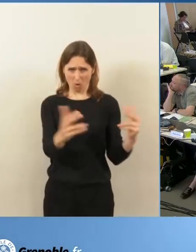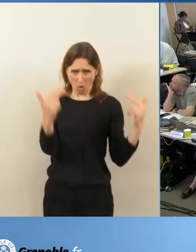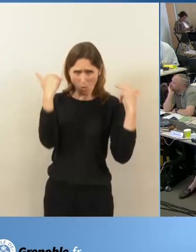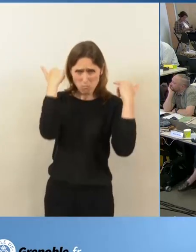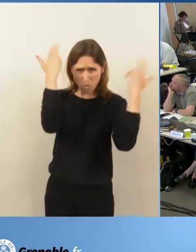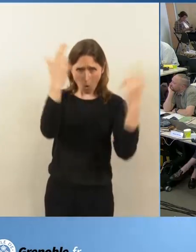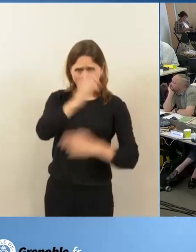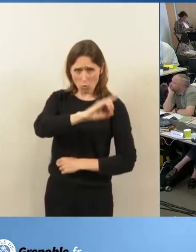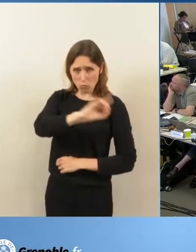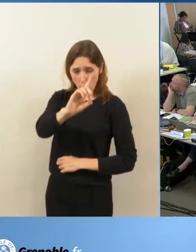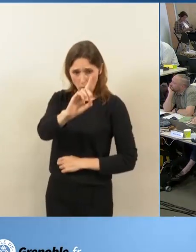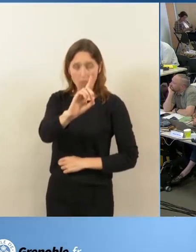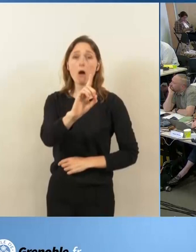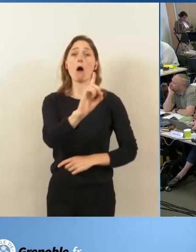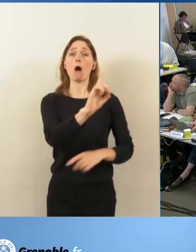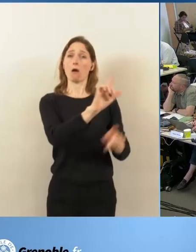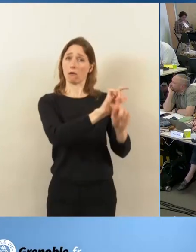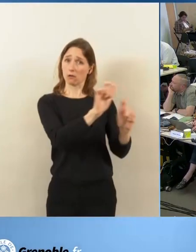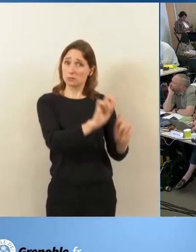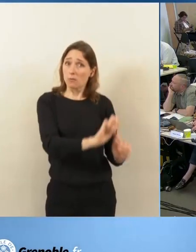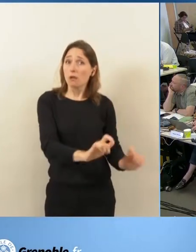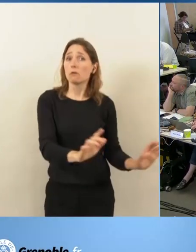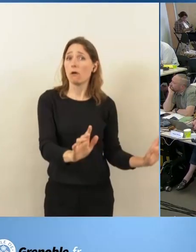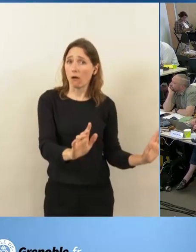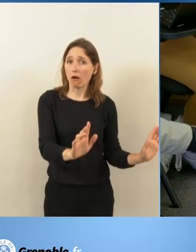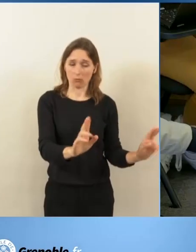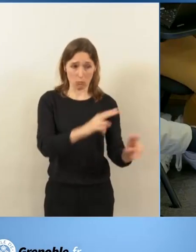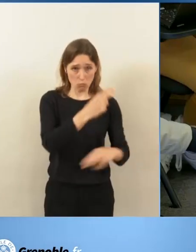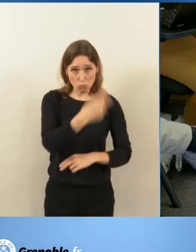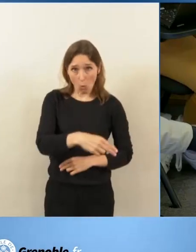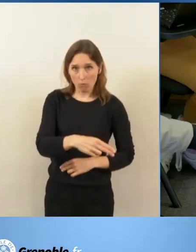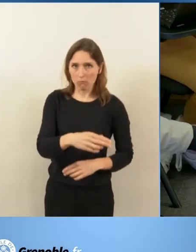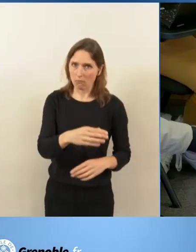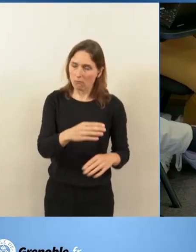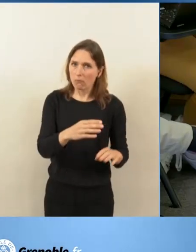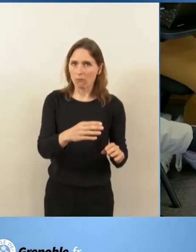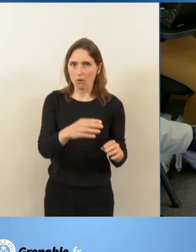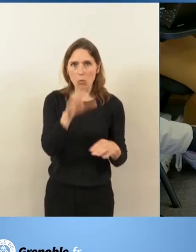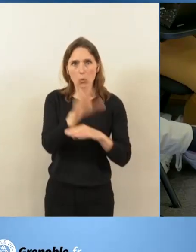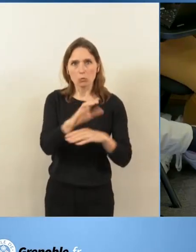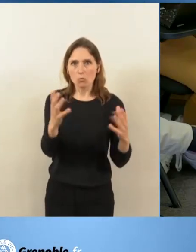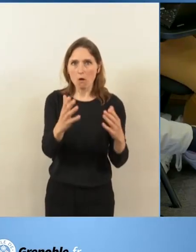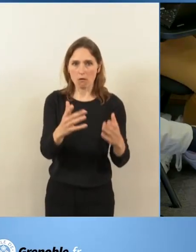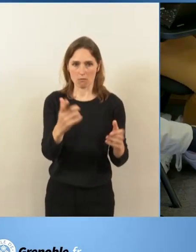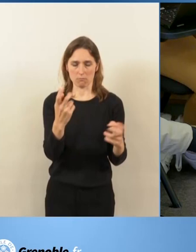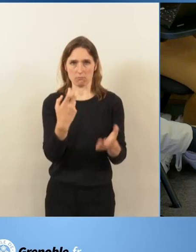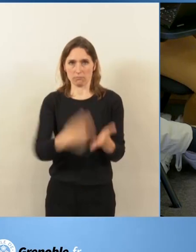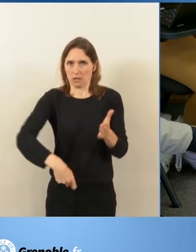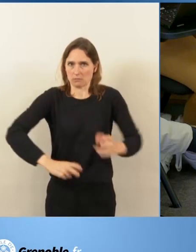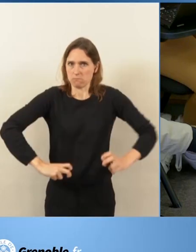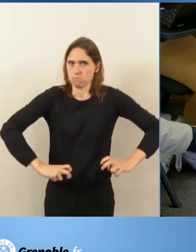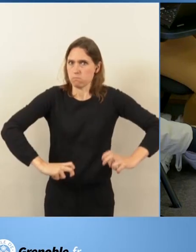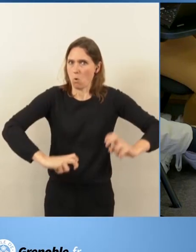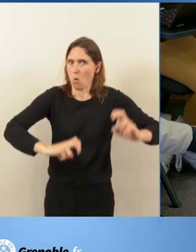non à quelque chose qui était quand même assez conséquent c'est à dire l'augmentation d'impôts de manière mais